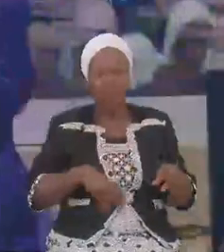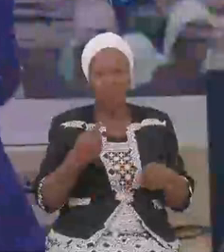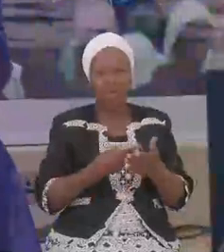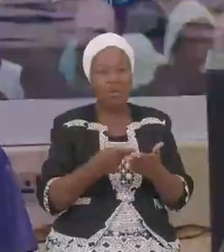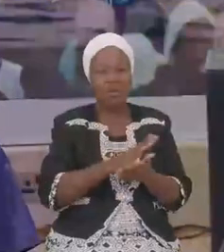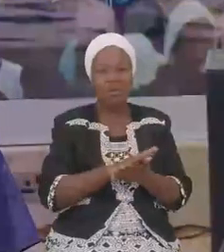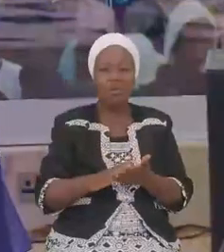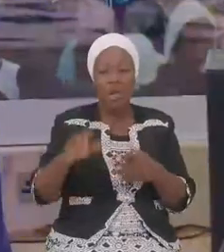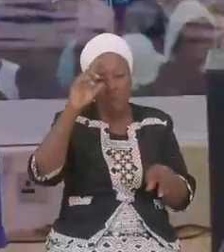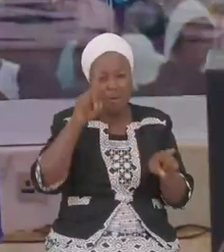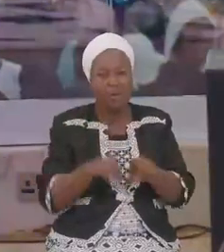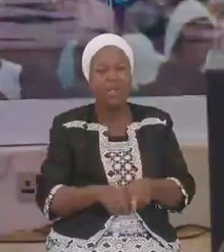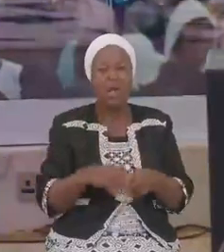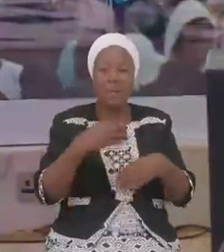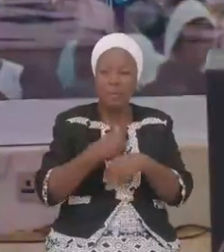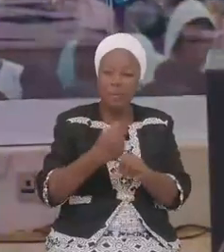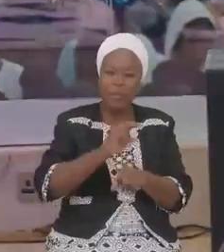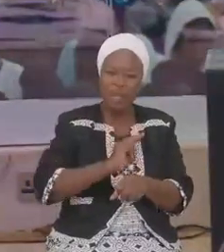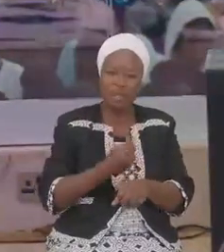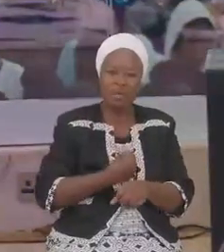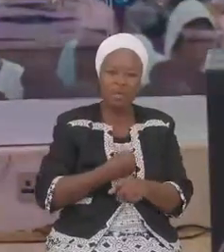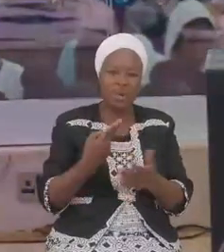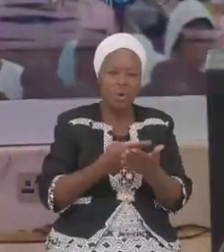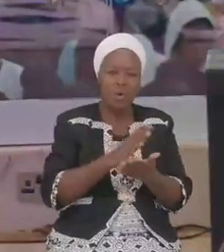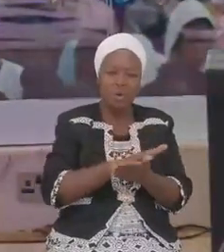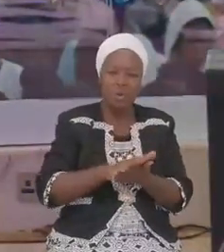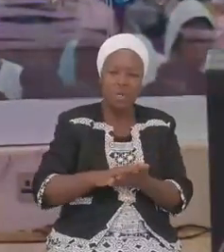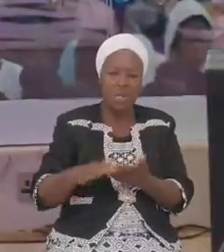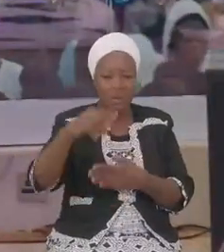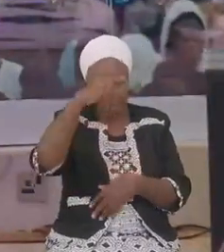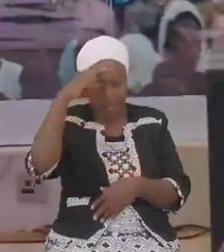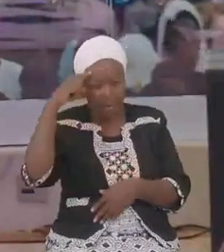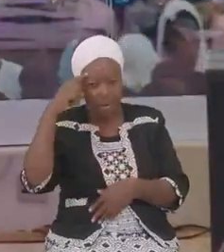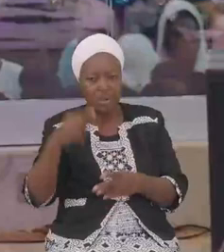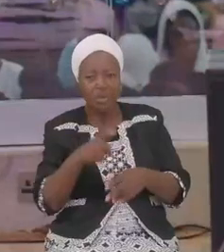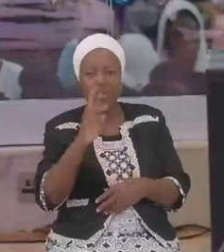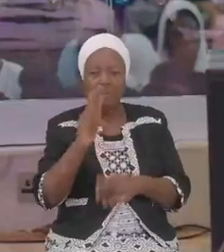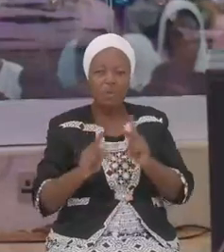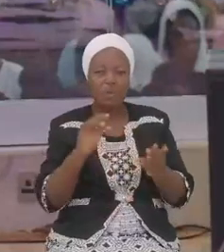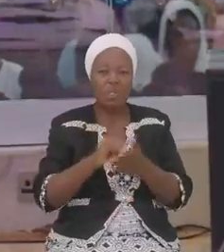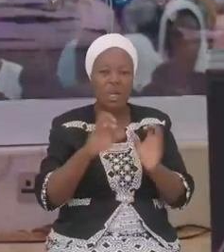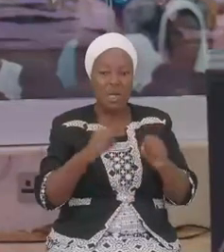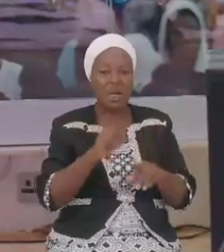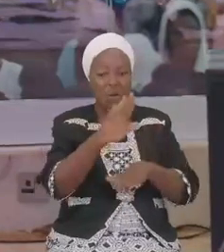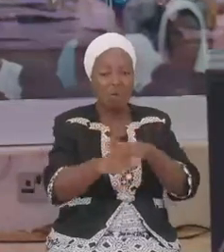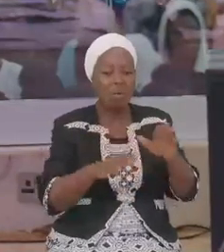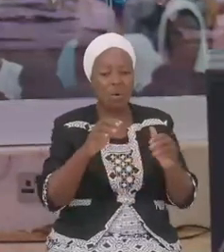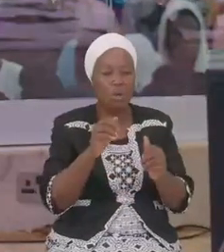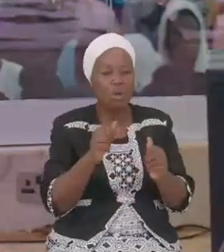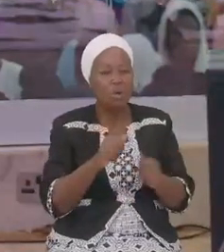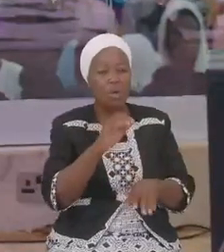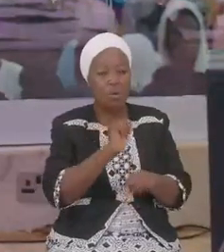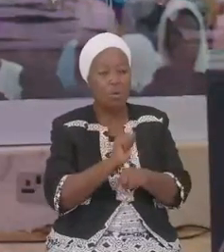alliance sainte qui nous rend saints. Parce que ce sont ceux qui peuvent marcher avec le Seigneur.